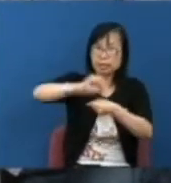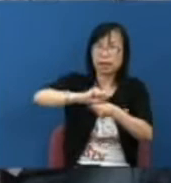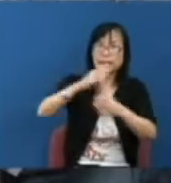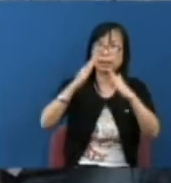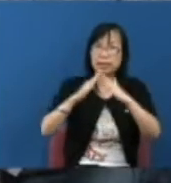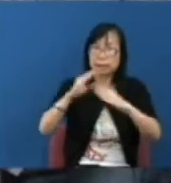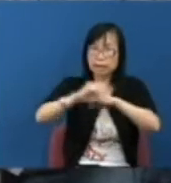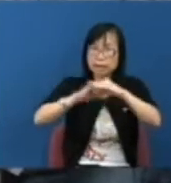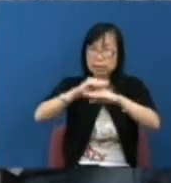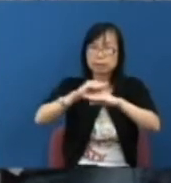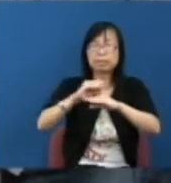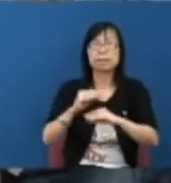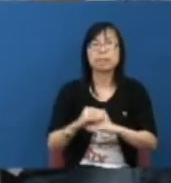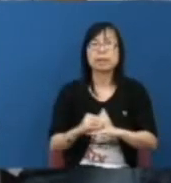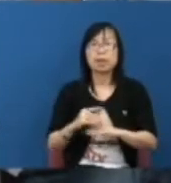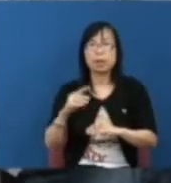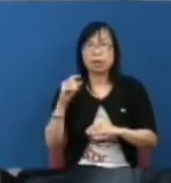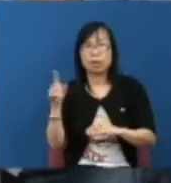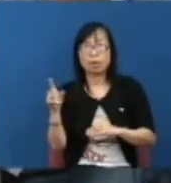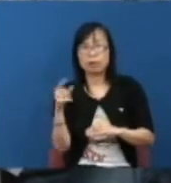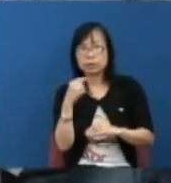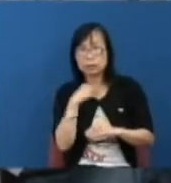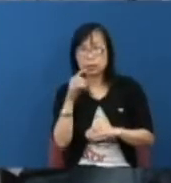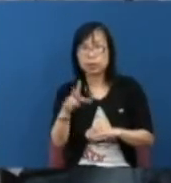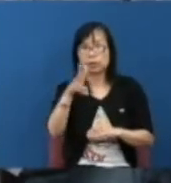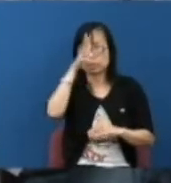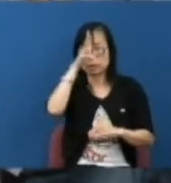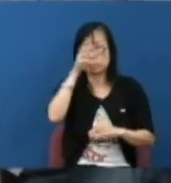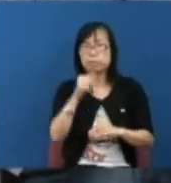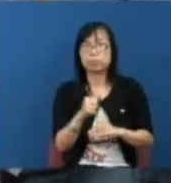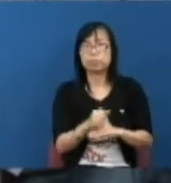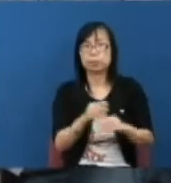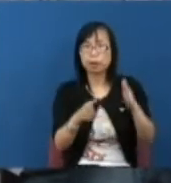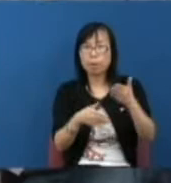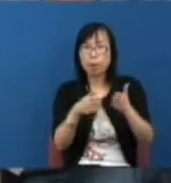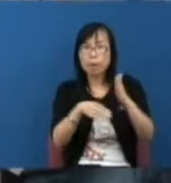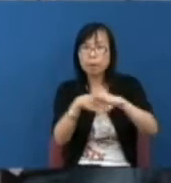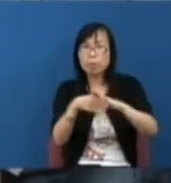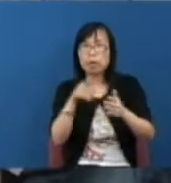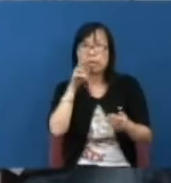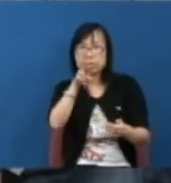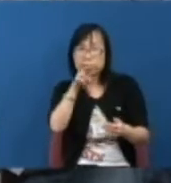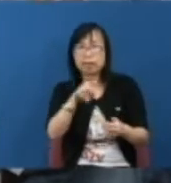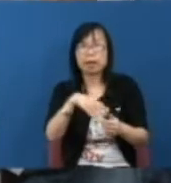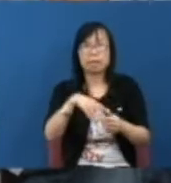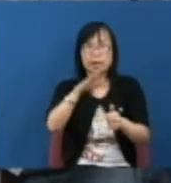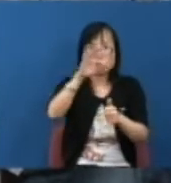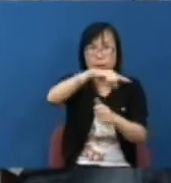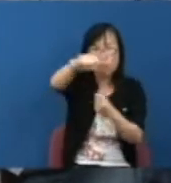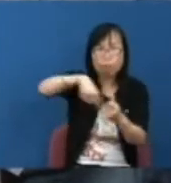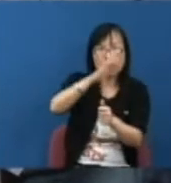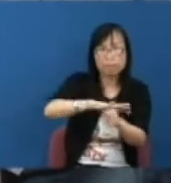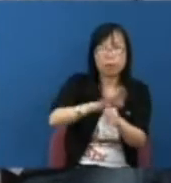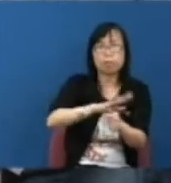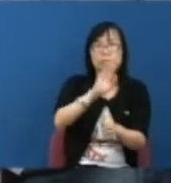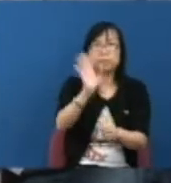係曬棚係一個僭建嘛。 係咯。 咁我哋就要有政府嘅部門睇過，嗰、那個係一個環保適宜嘅設施，咁就變咗唔